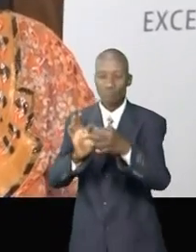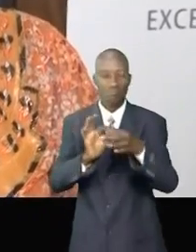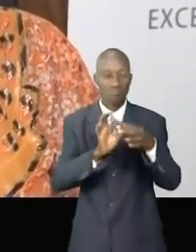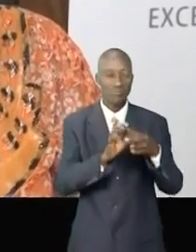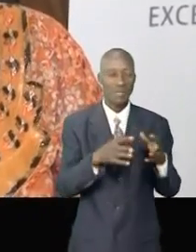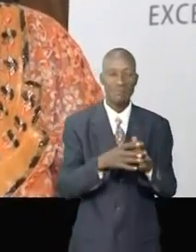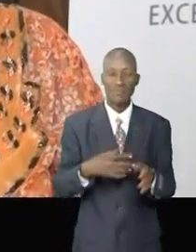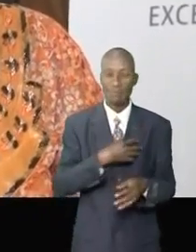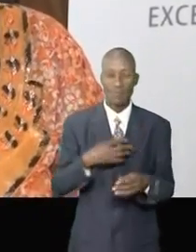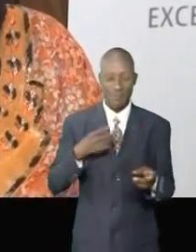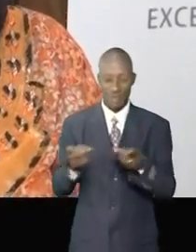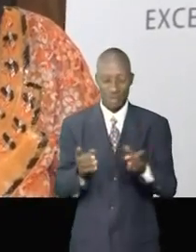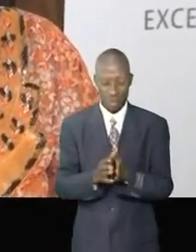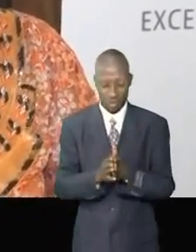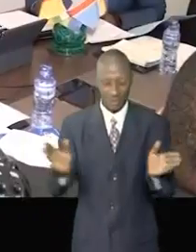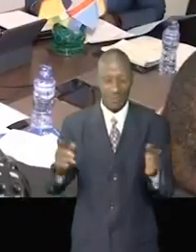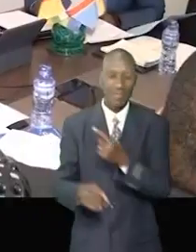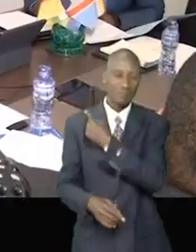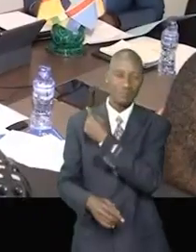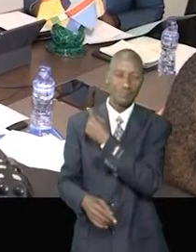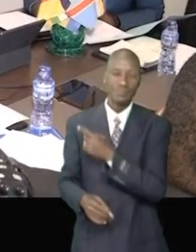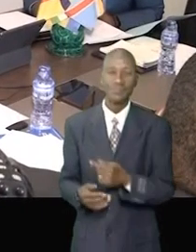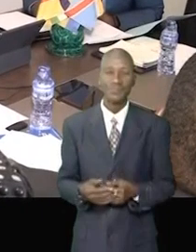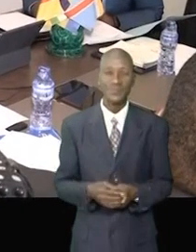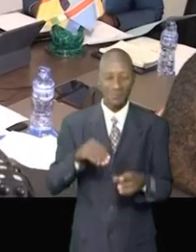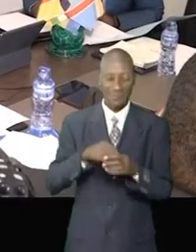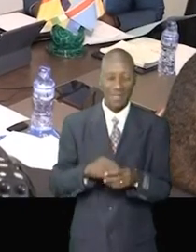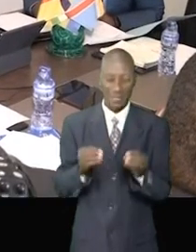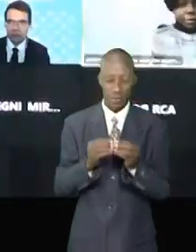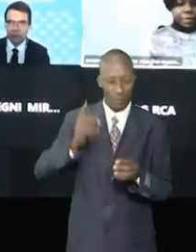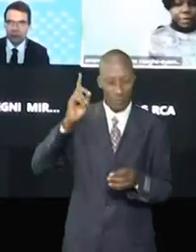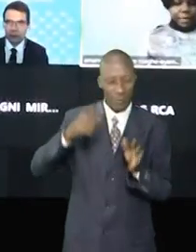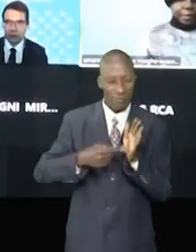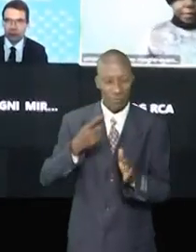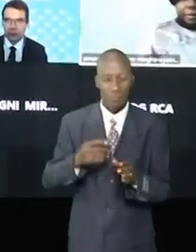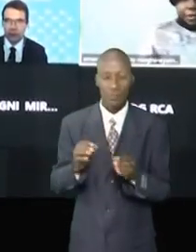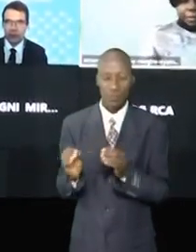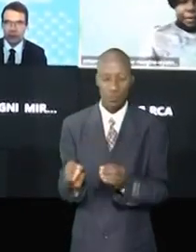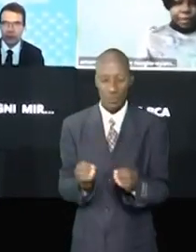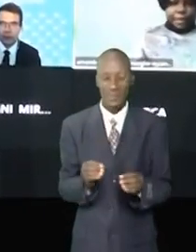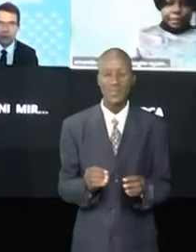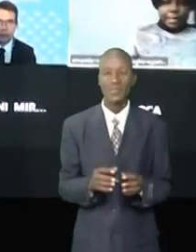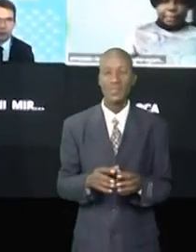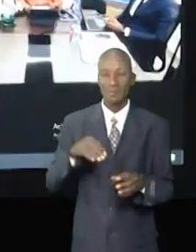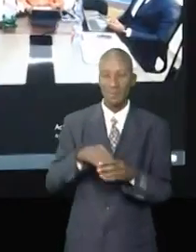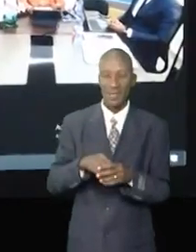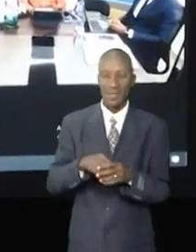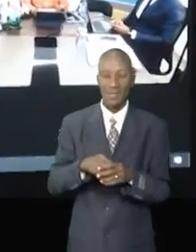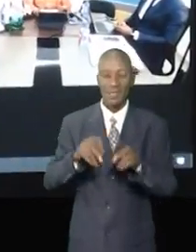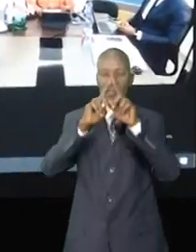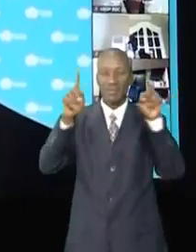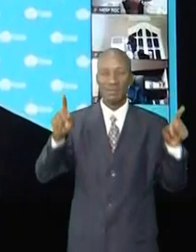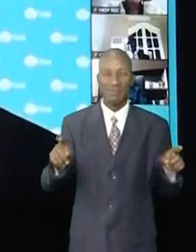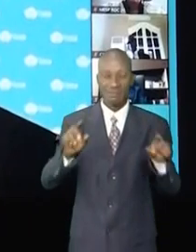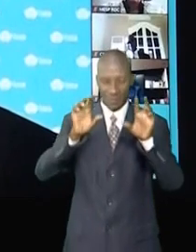CNSS, Mme Agnès Mouad Naouesh Katang. Au cours de cette première réunion organisée par vidéoconférence, réunion à laquelle ont pris part